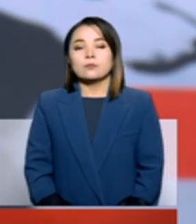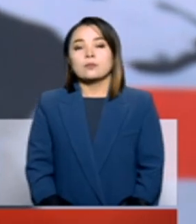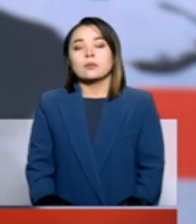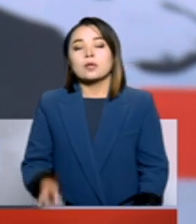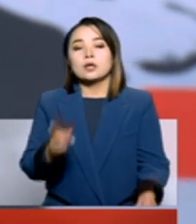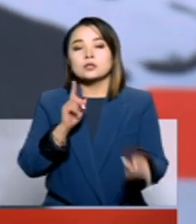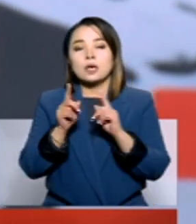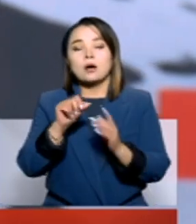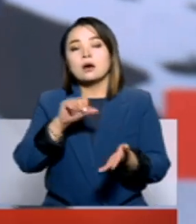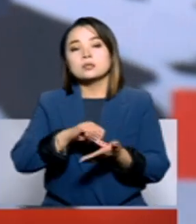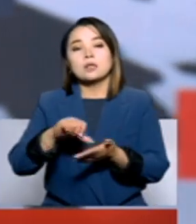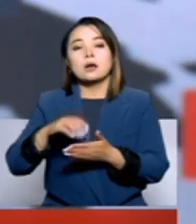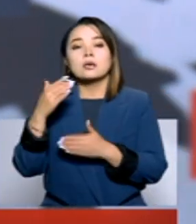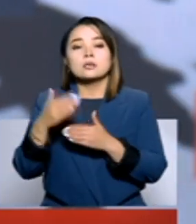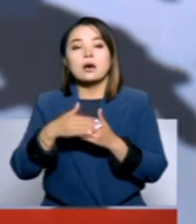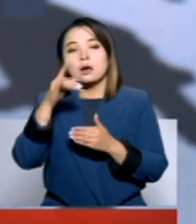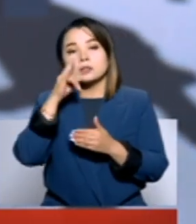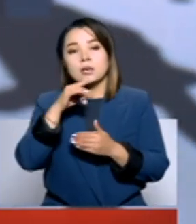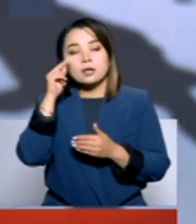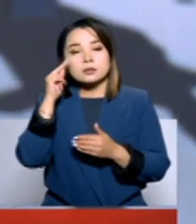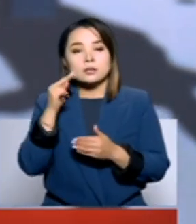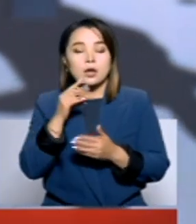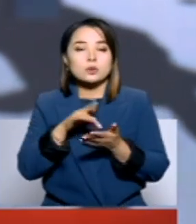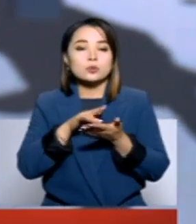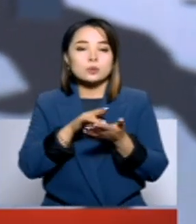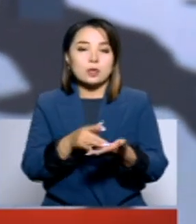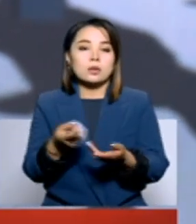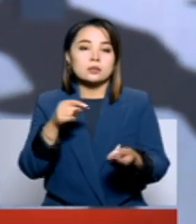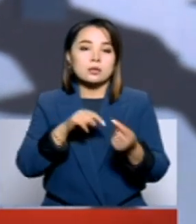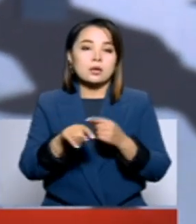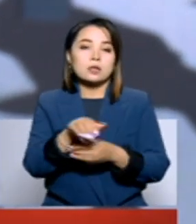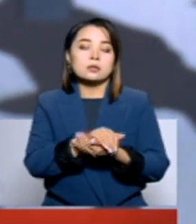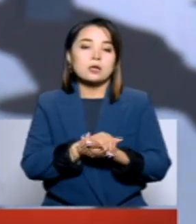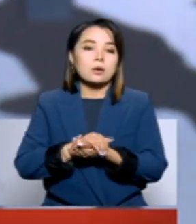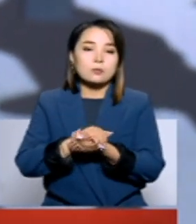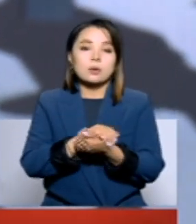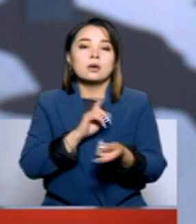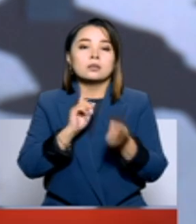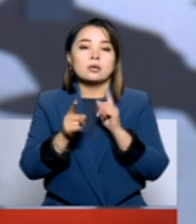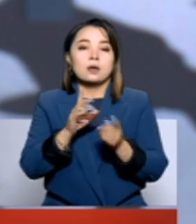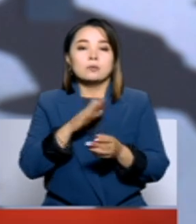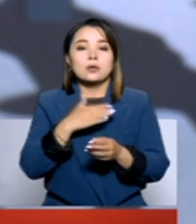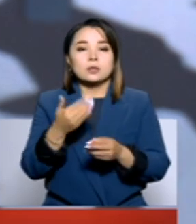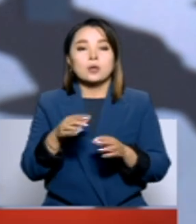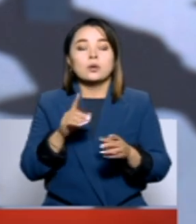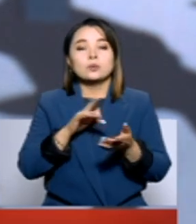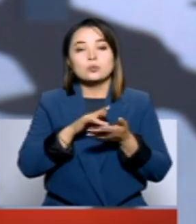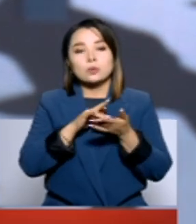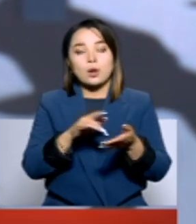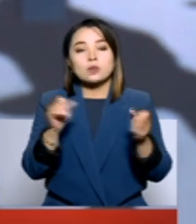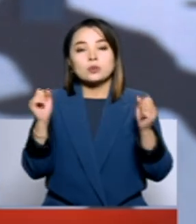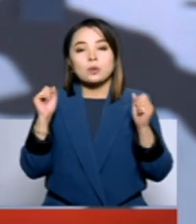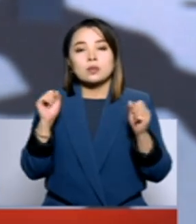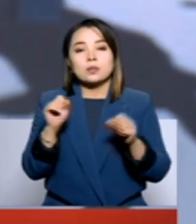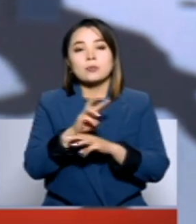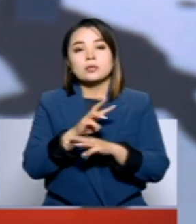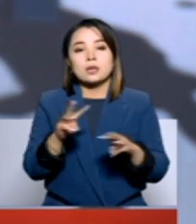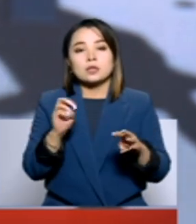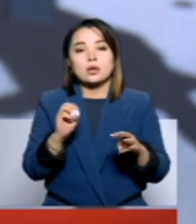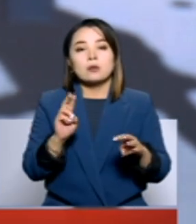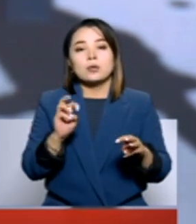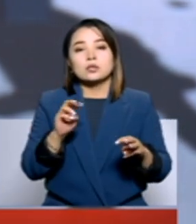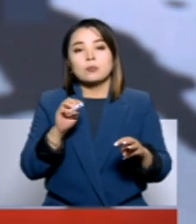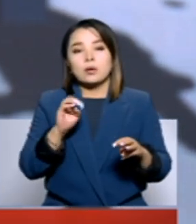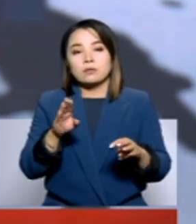Алқалы жиын қарсаңында Қазақстан мен Қытайдың туризм саласындағы екі жақты ынтымақтастығы талқыланды. Туризм және спорт министрі Ермек